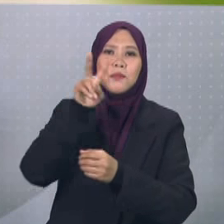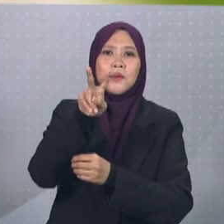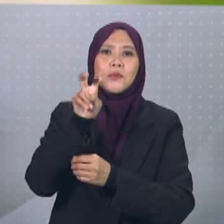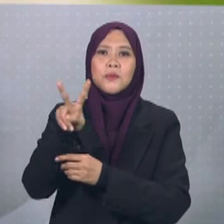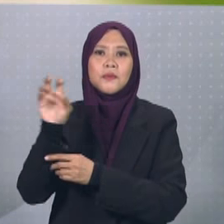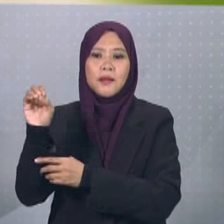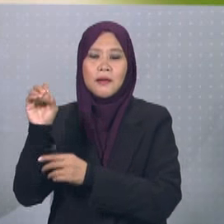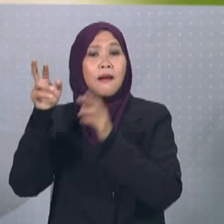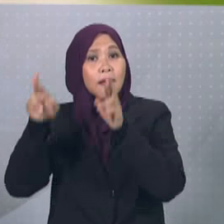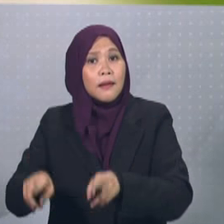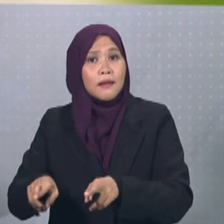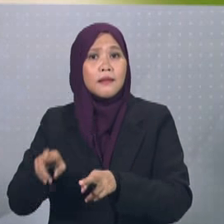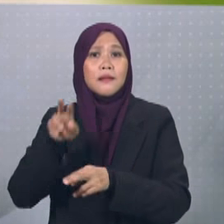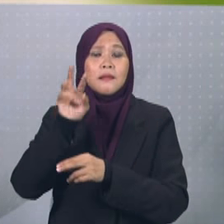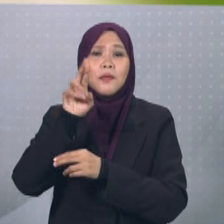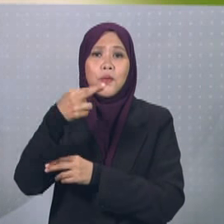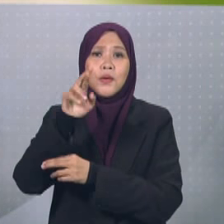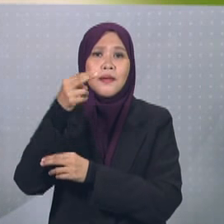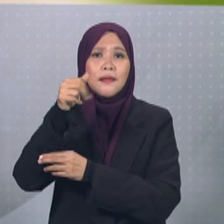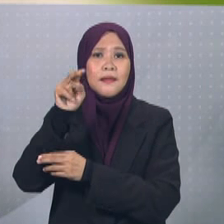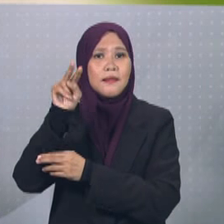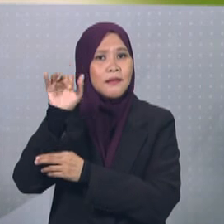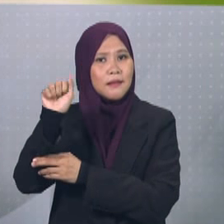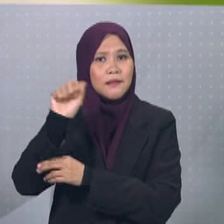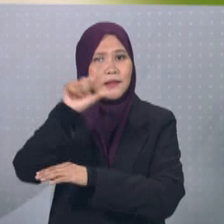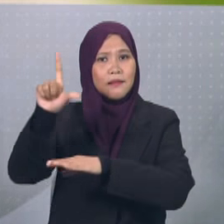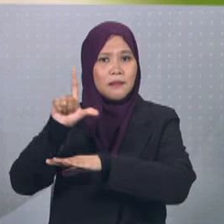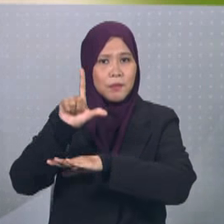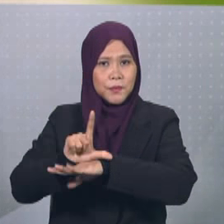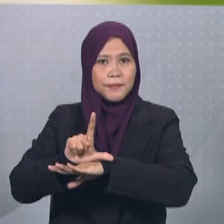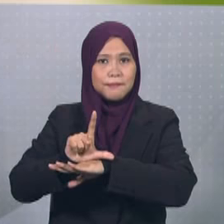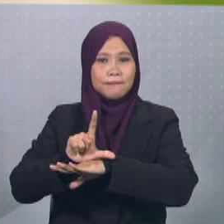etnik Rohingya itu berhampiran pantai sebuah pusat peranginan di Langkawi.